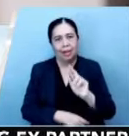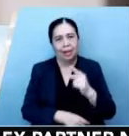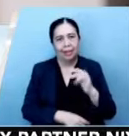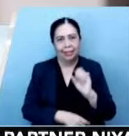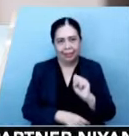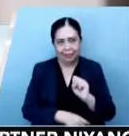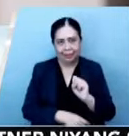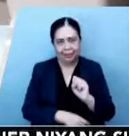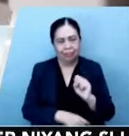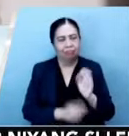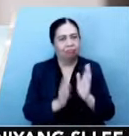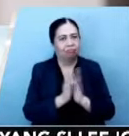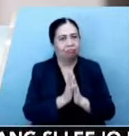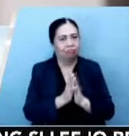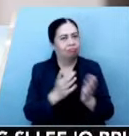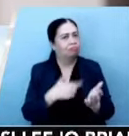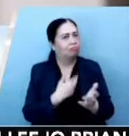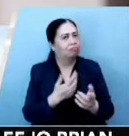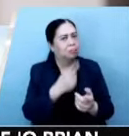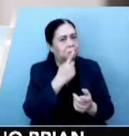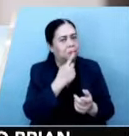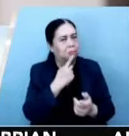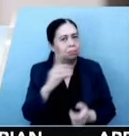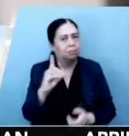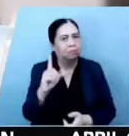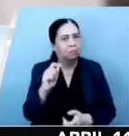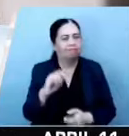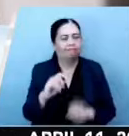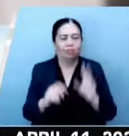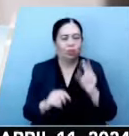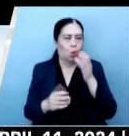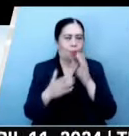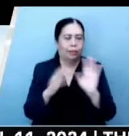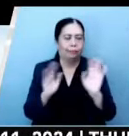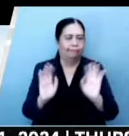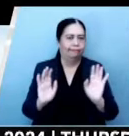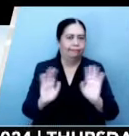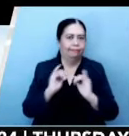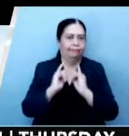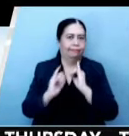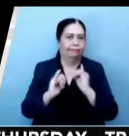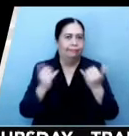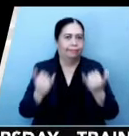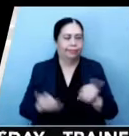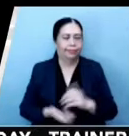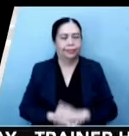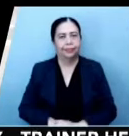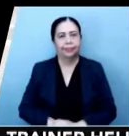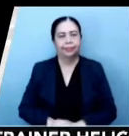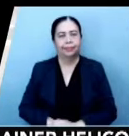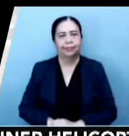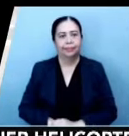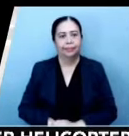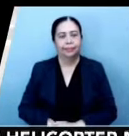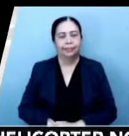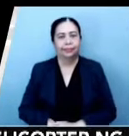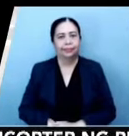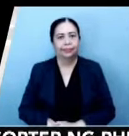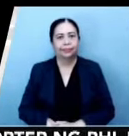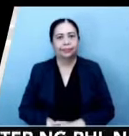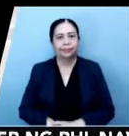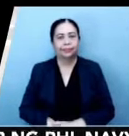ng reaksyon sa mga pahayag ng DTI. No comment na lang daw muna siya sa ngayon. Para sa GMA Integrated News, Ivan Mayrina